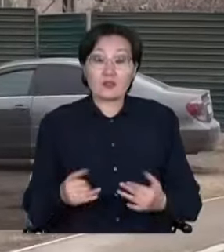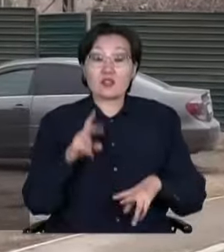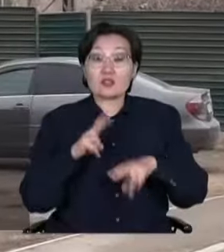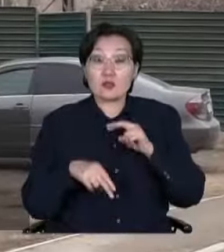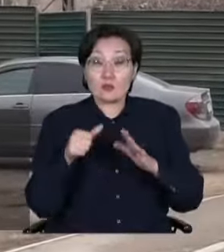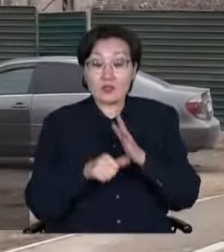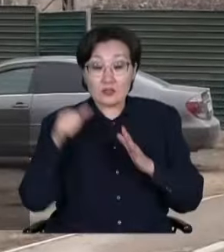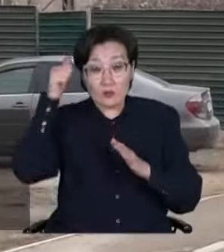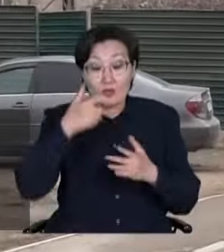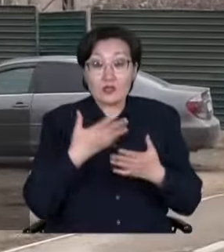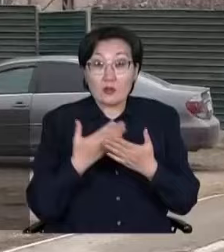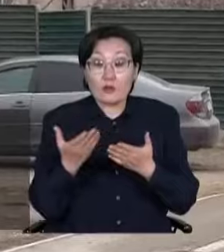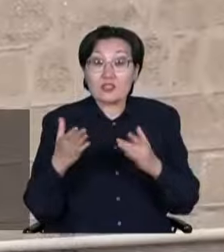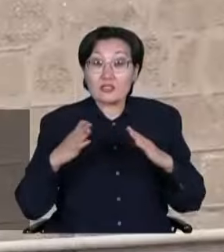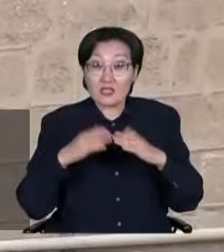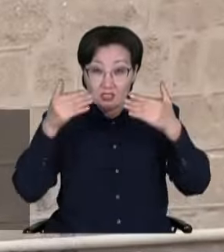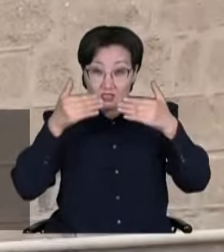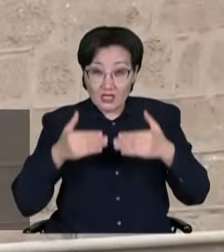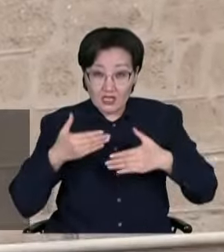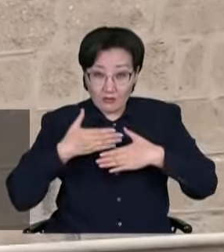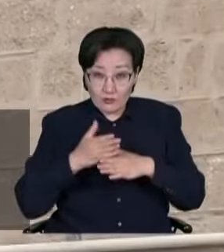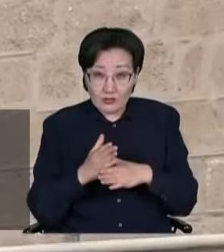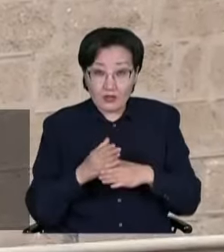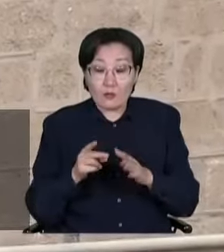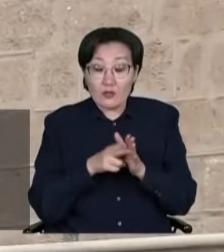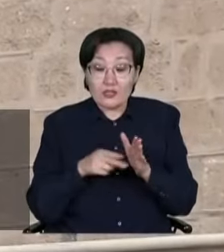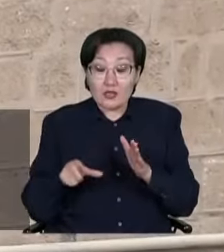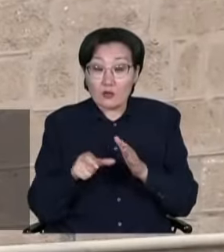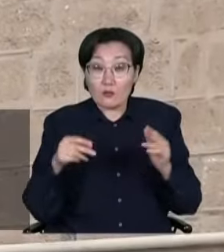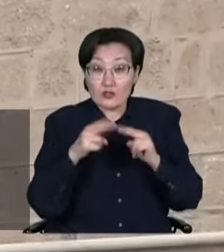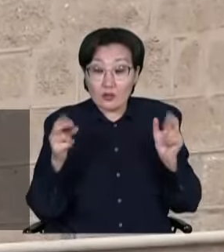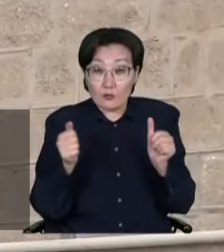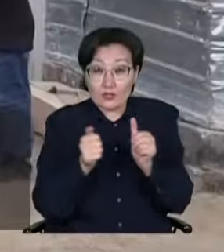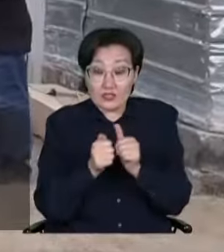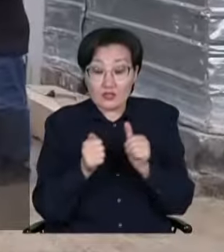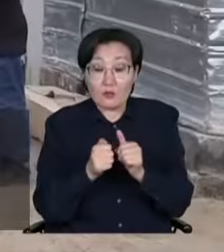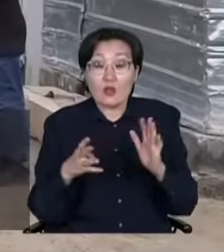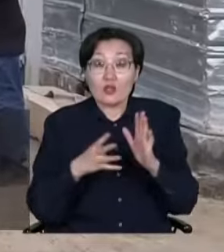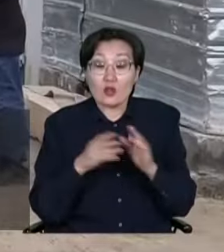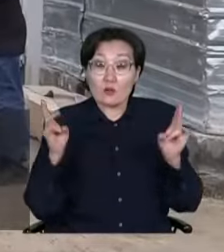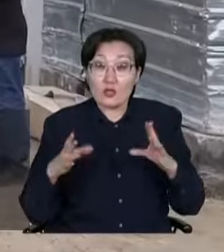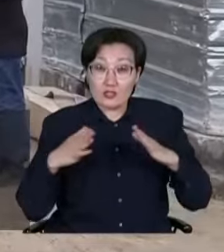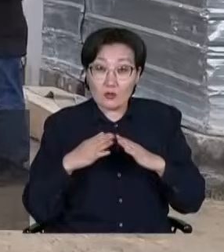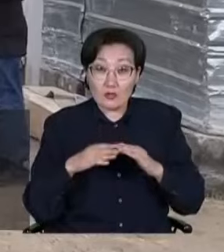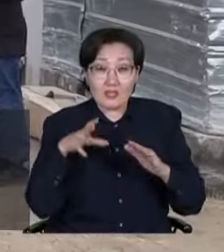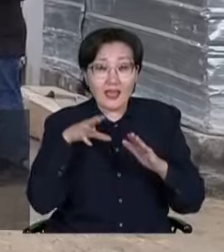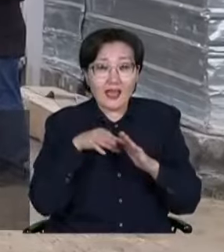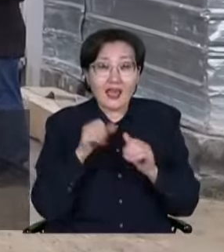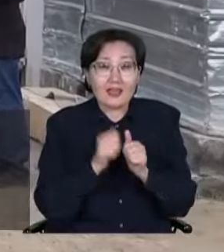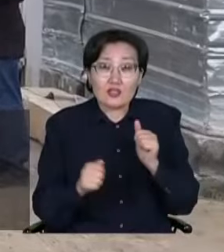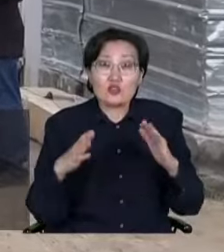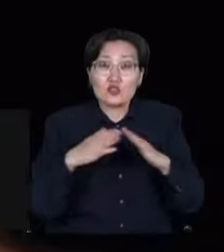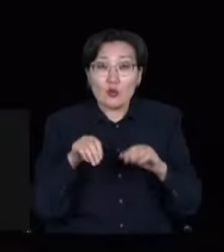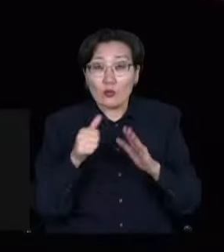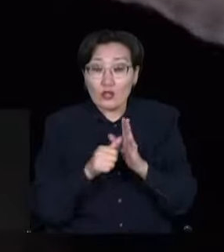Салынғанына 60 жылға жуықтаған мына үйлердің қабырғасы қақырап тұр. Теміржол вокзалына жақын тұрған 9 апаттық үйдің әрқайсысында 16 отбасы тұрады.